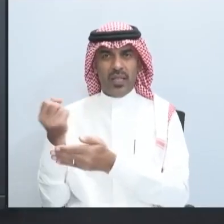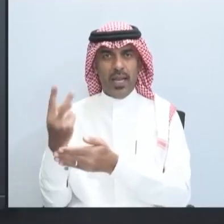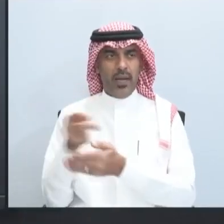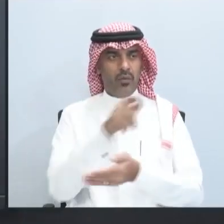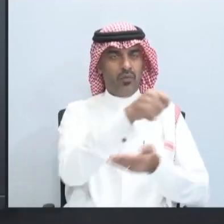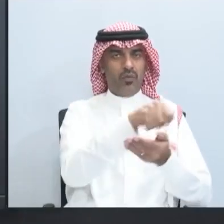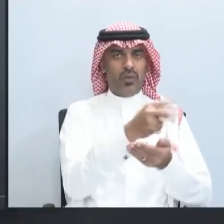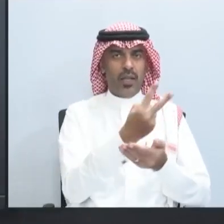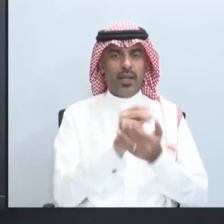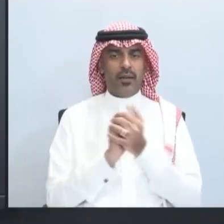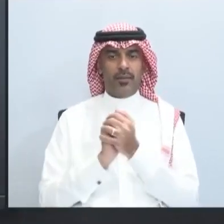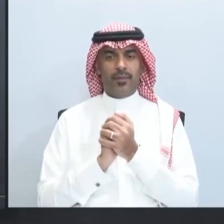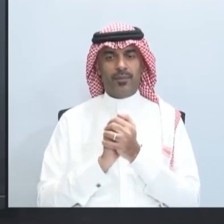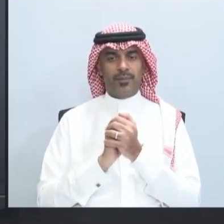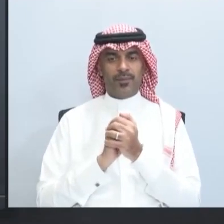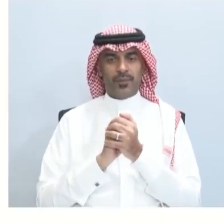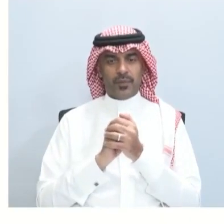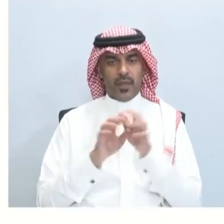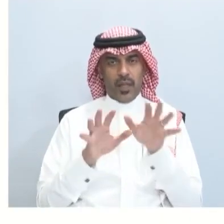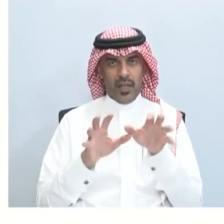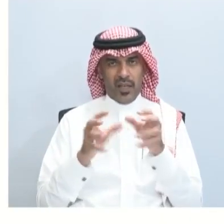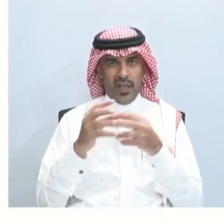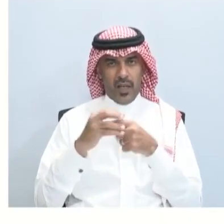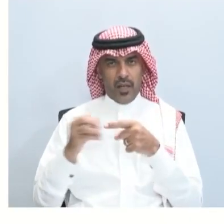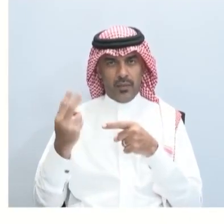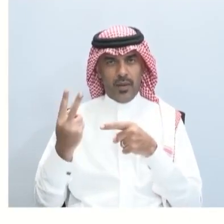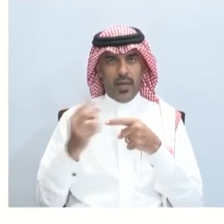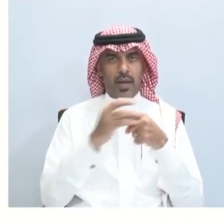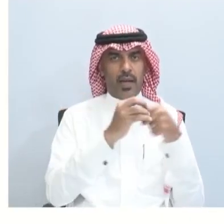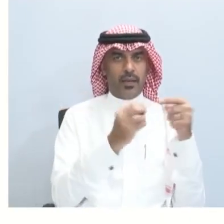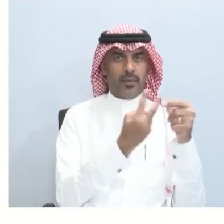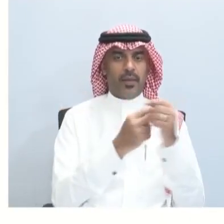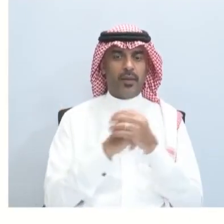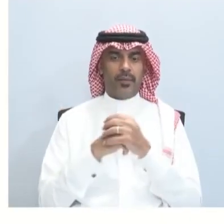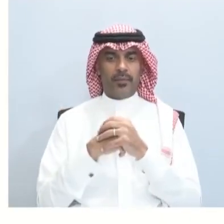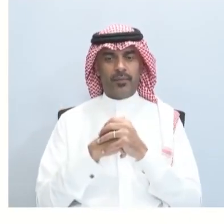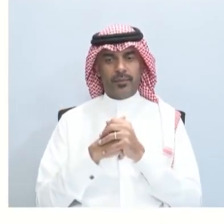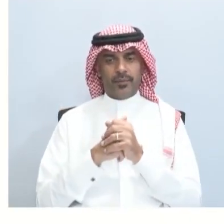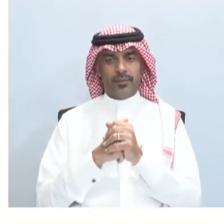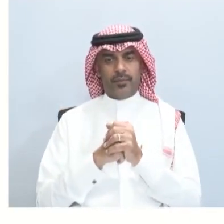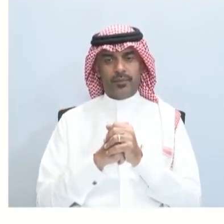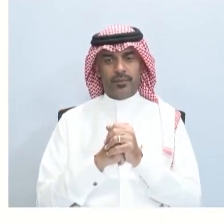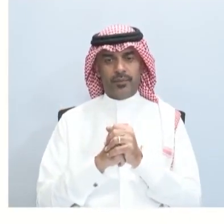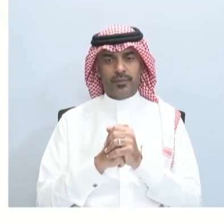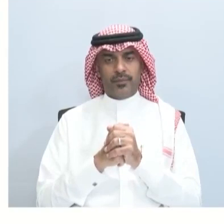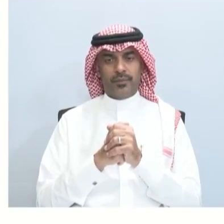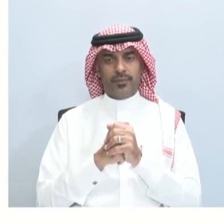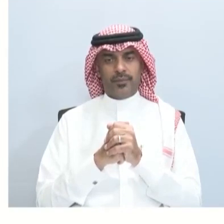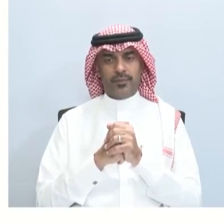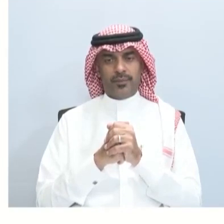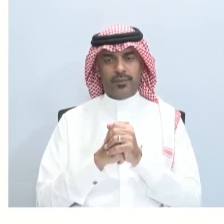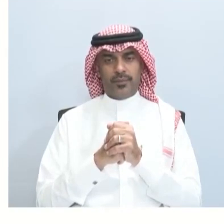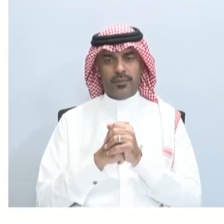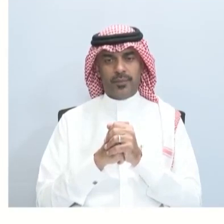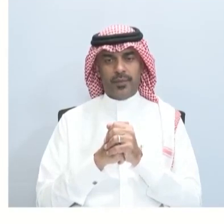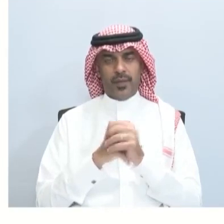ريالين يعني نحن هنا نقوم بخصم ريالين من كل شخص من احمد خصمنا ريالين ومن خالد خصمنا